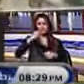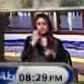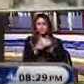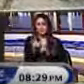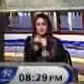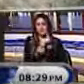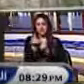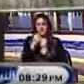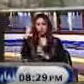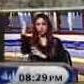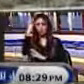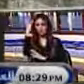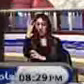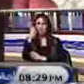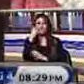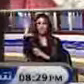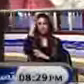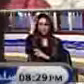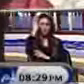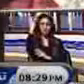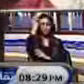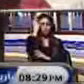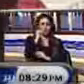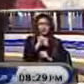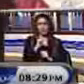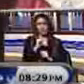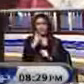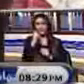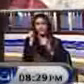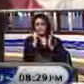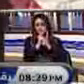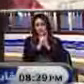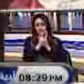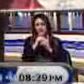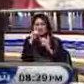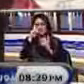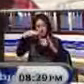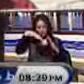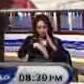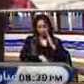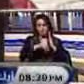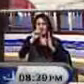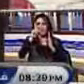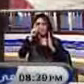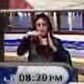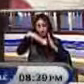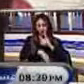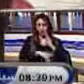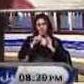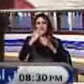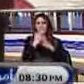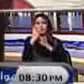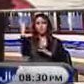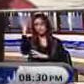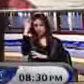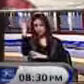أول شجرة وتاني شجرة وتالت شجرة. ما فيش عندنا بيت فيه مياه جوفية بسبب الشجر ده، لأنه بيمص الشجر بيمص المياه الجوفية بطريقة جميلة